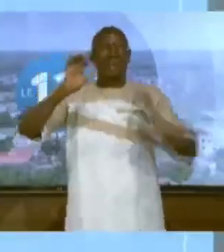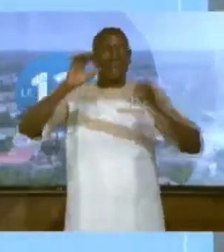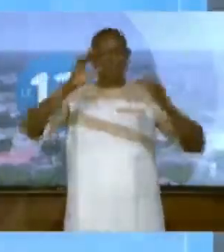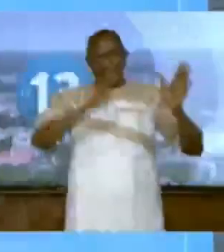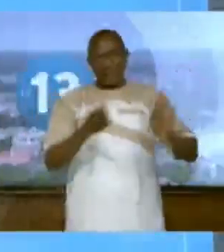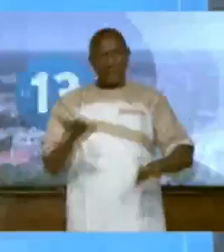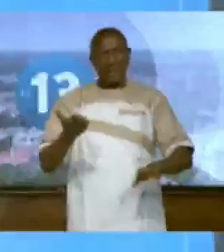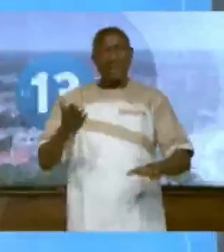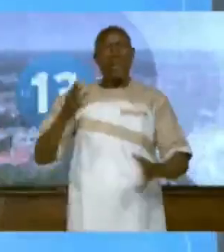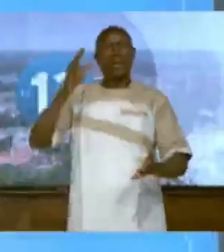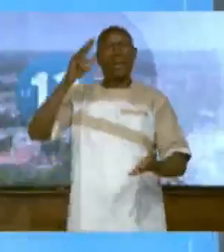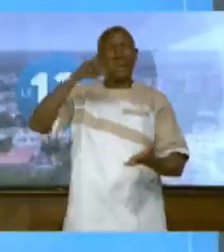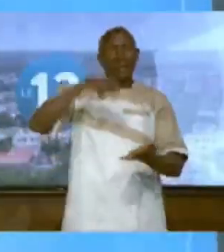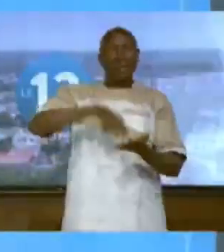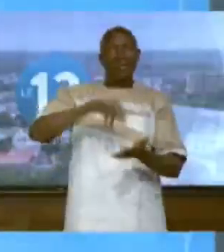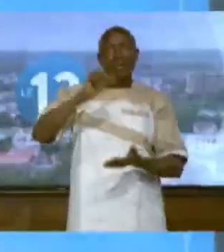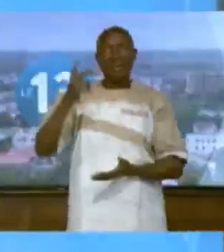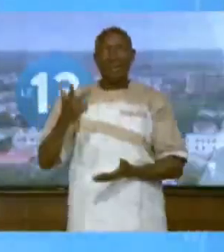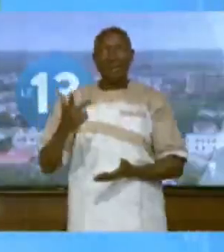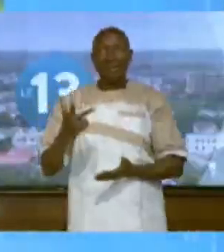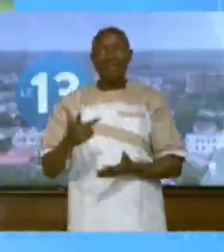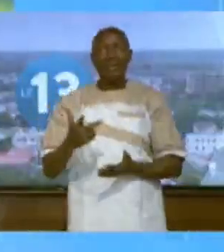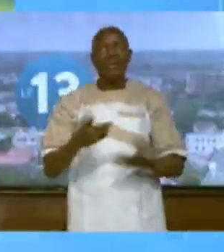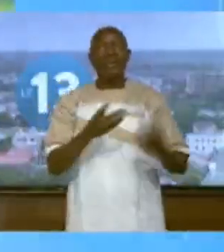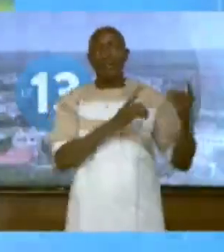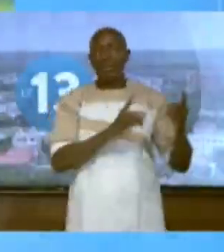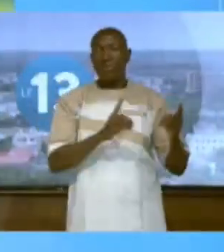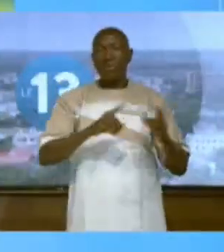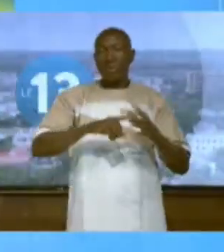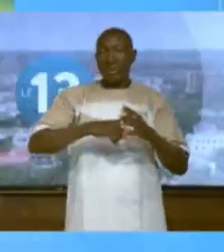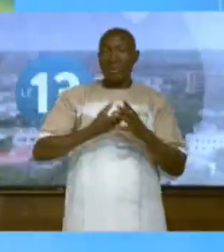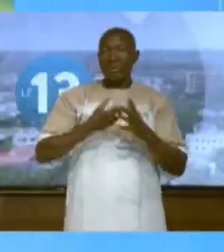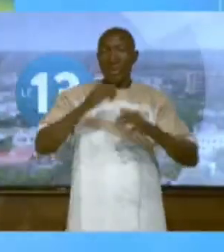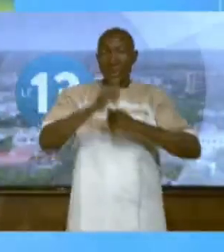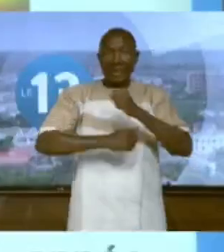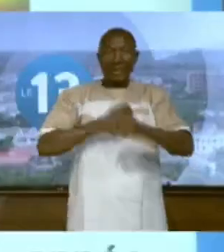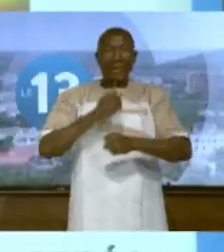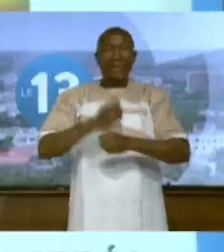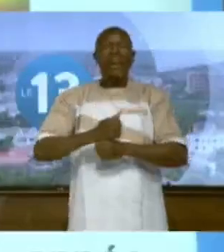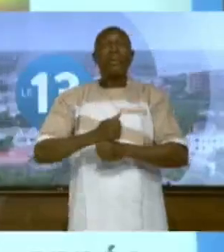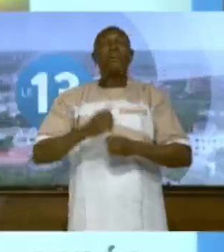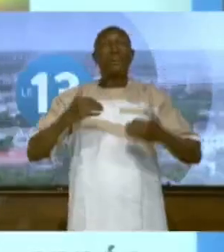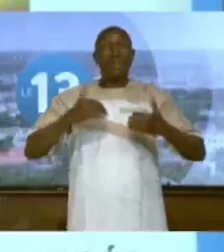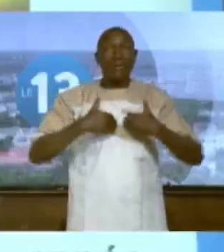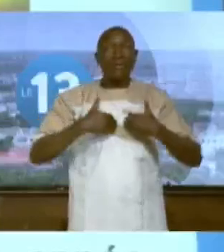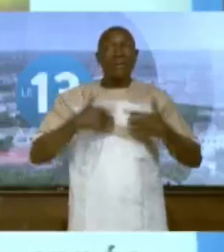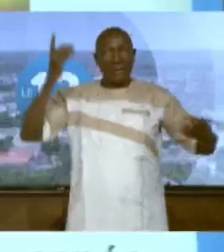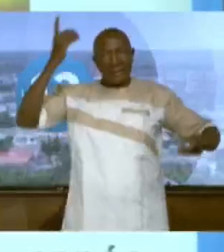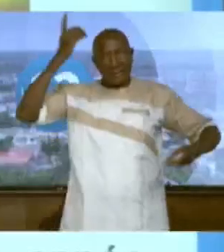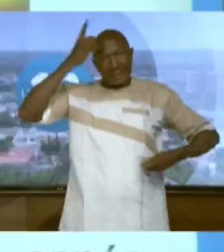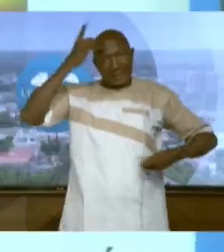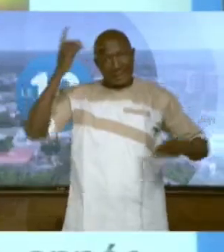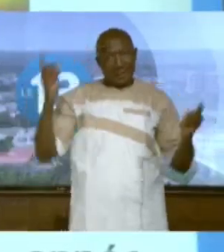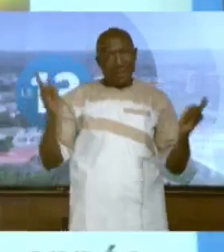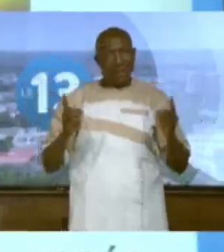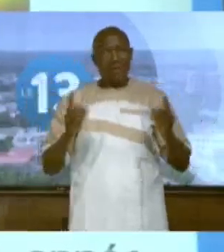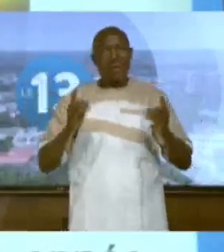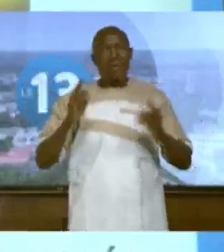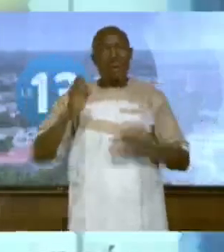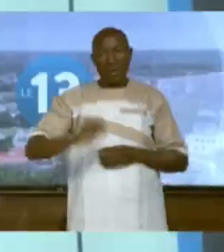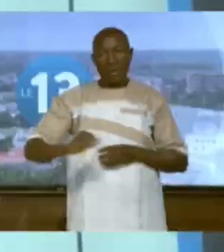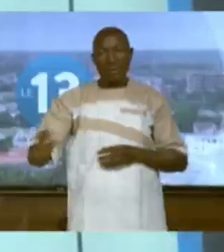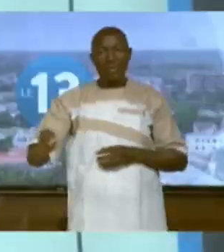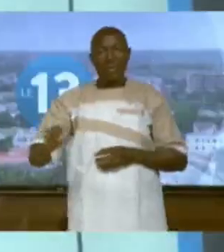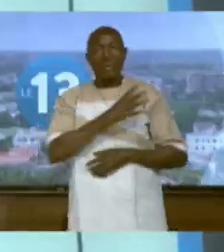2023 depuis le début de l'année le Burkina Faso fait face à une épidémie de Ding sans précédent avec wagadouu et